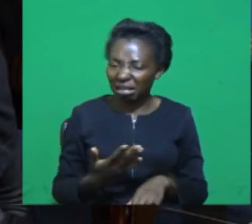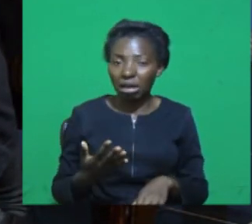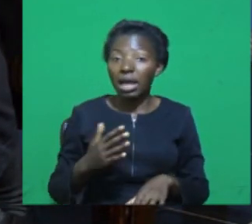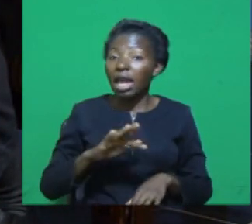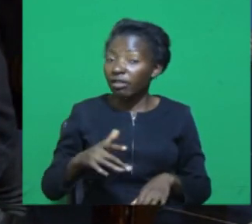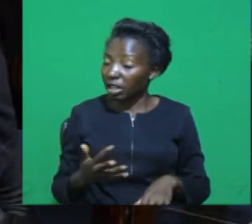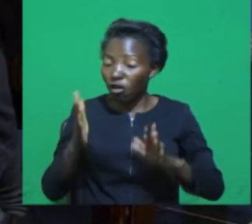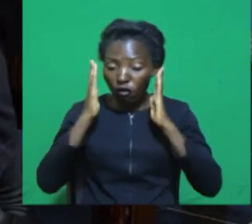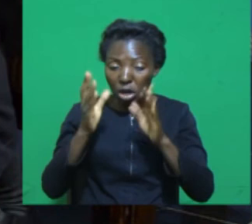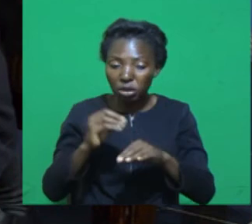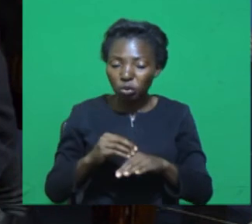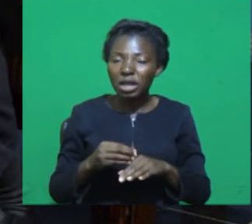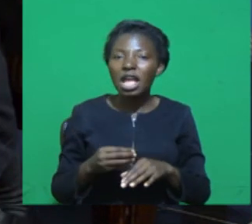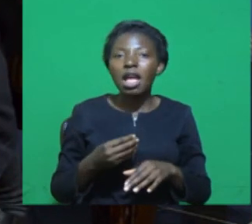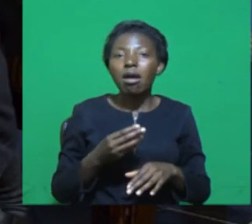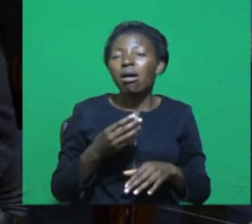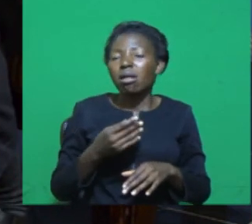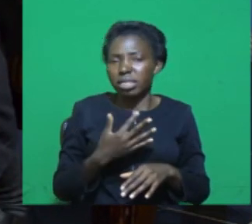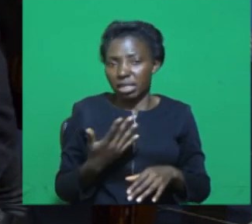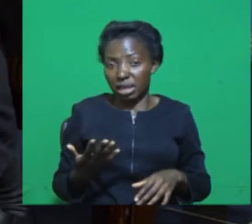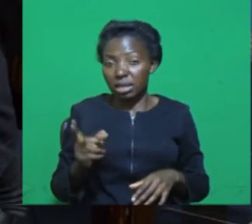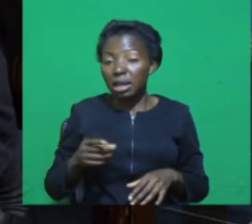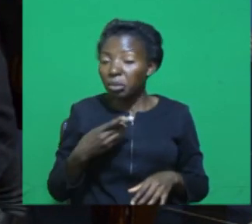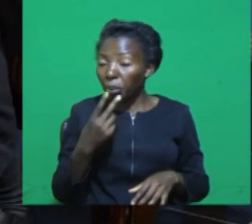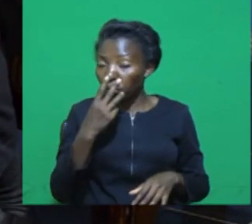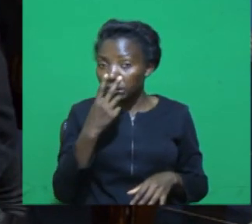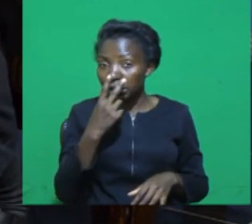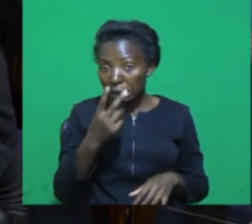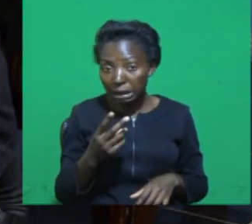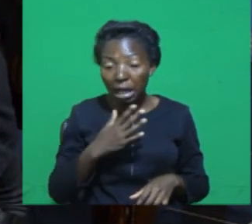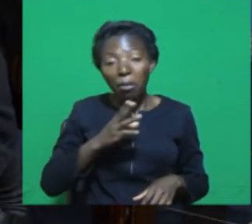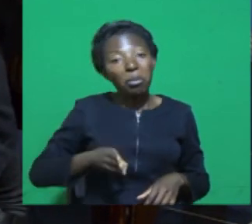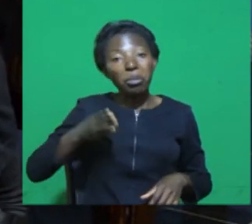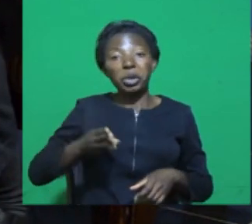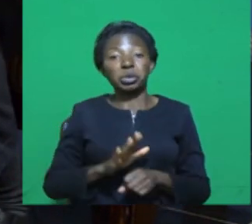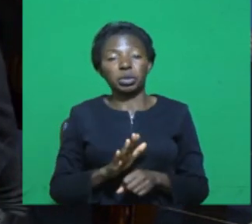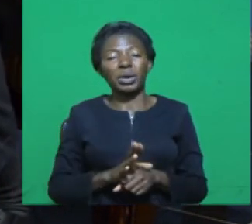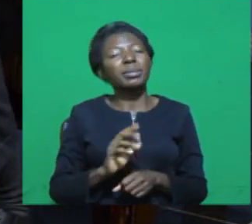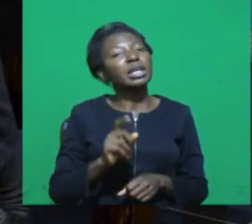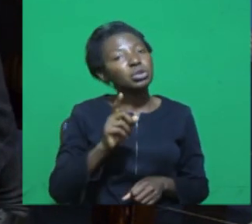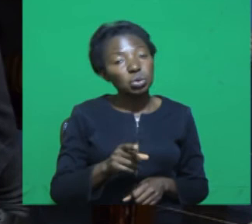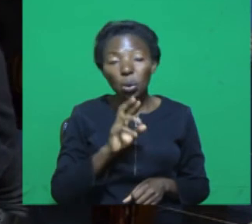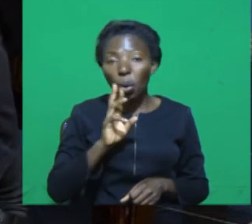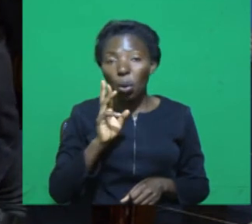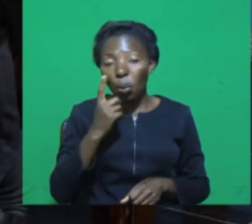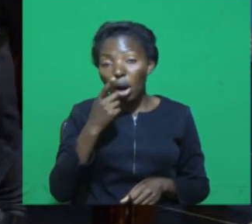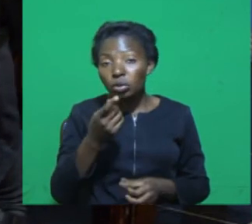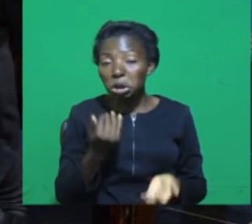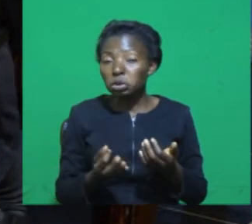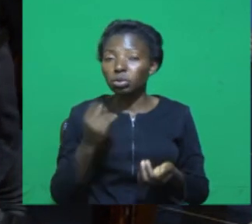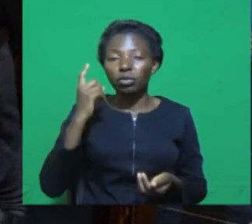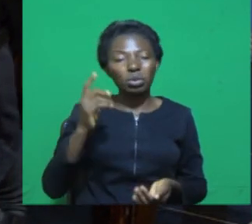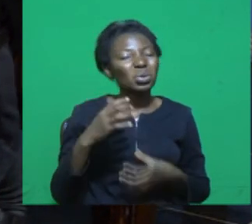chanenge zvakangonanga ipapo, but vari kunzi vanhu vaMwari musabva mabatikana zvakadaro. Nekuti Mwari vanotoziva kuti